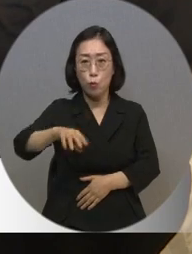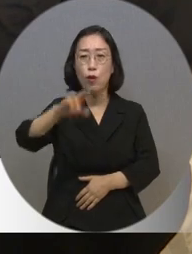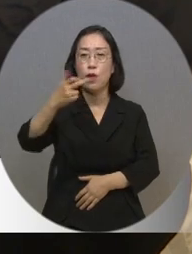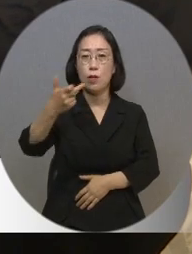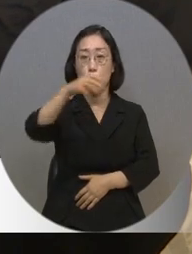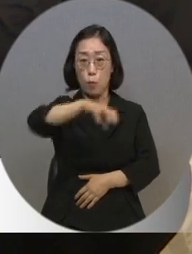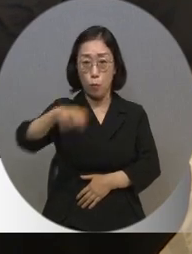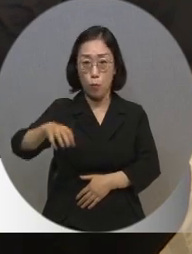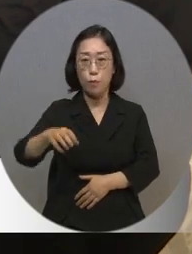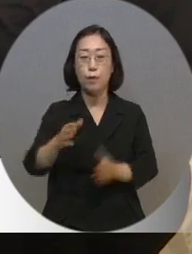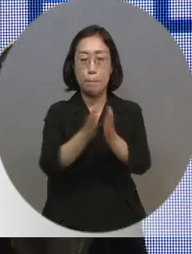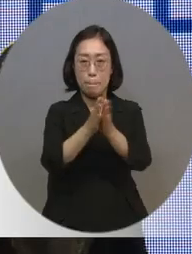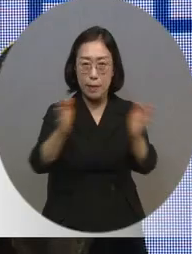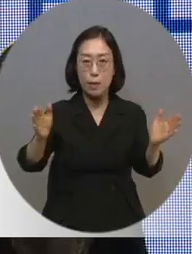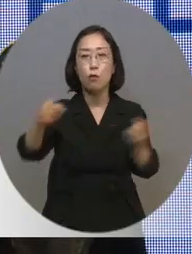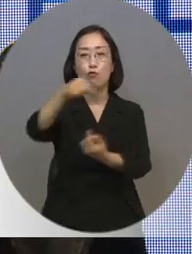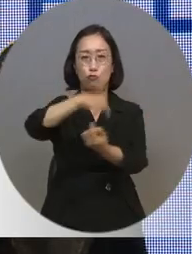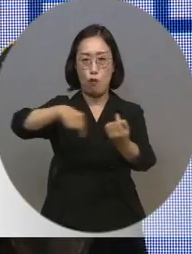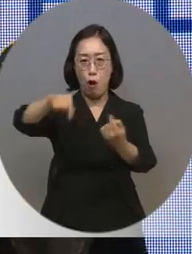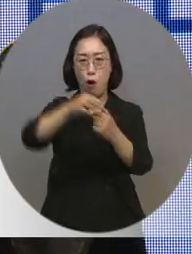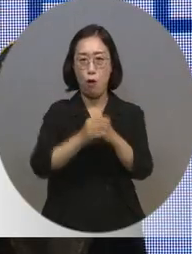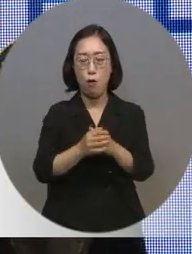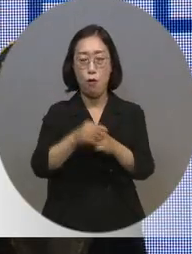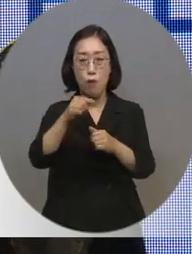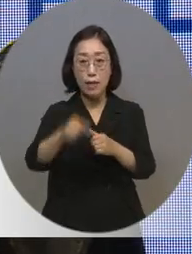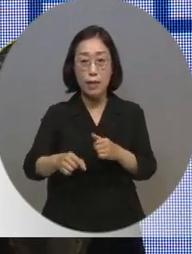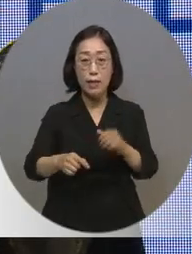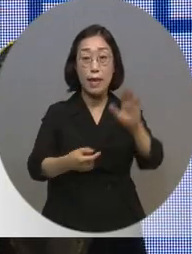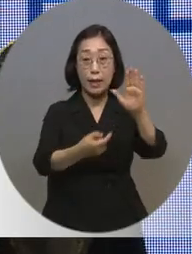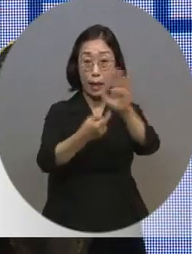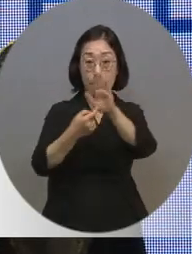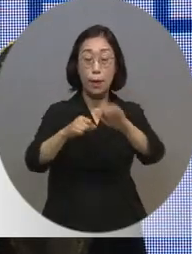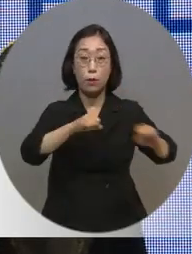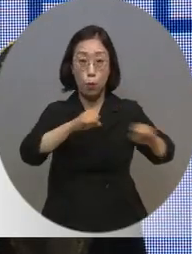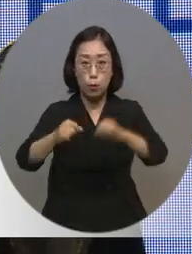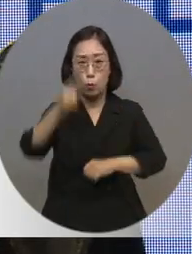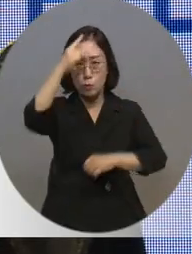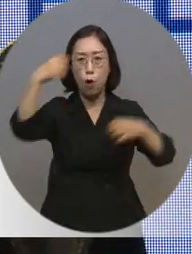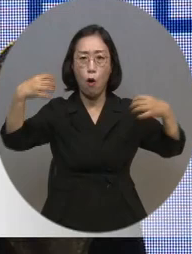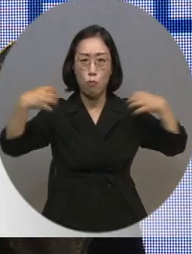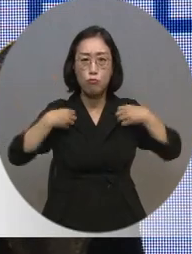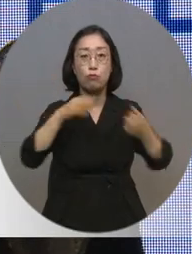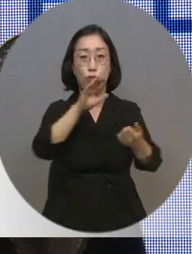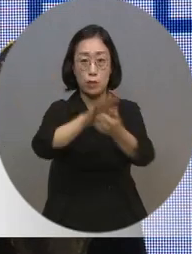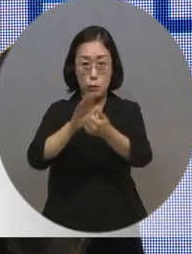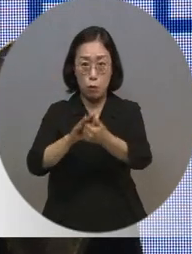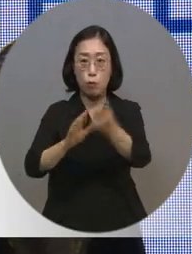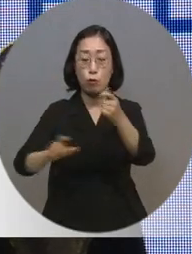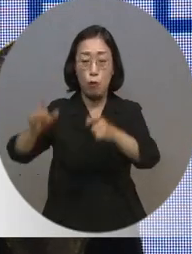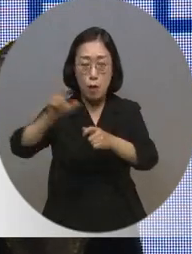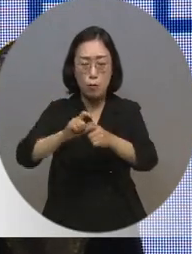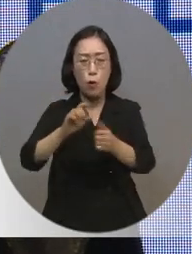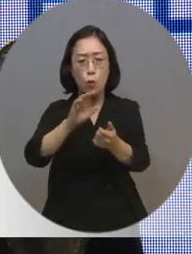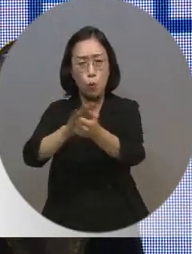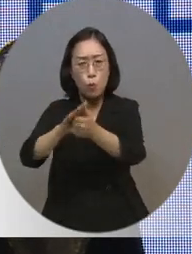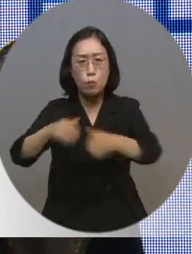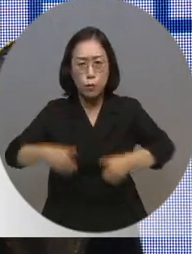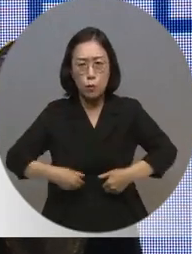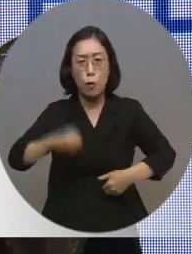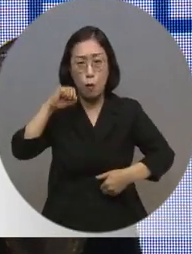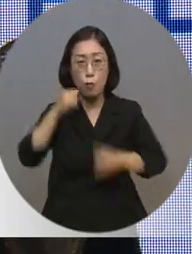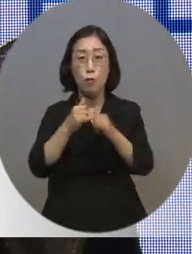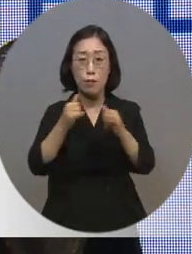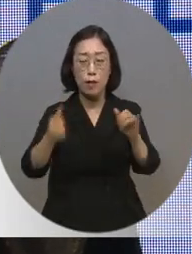지역에서 진행됩니다. 나눔 캠페인은 정부 지원과 더불어 도움이 필요한 우리 이웃에게